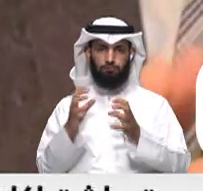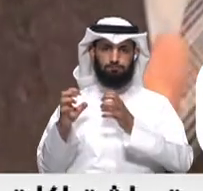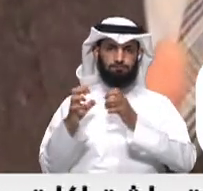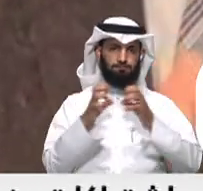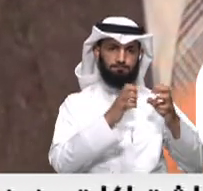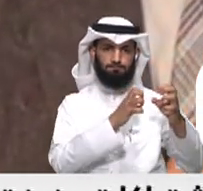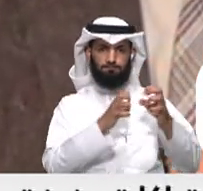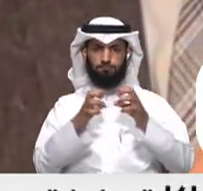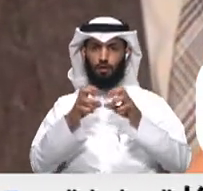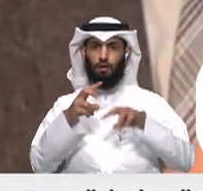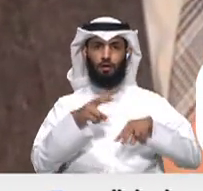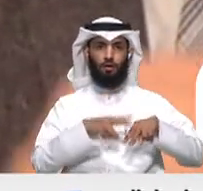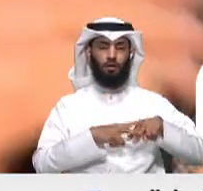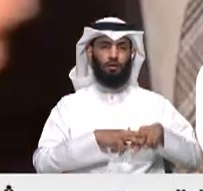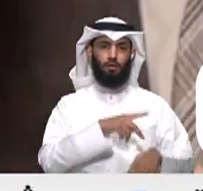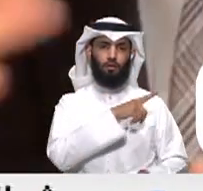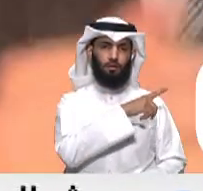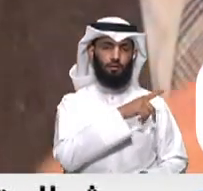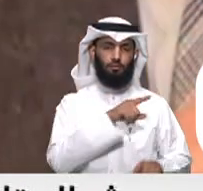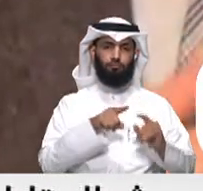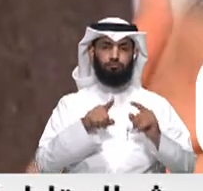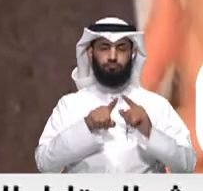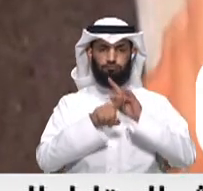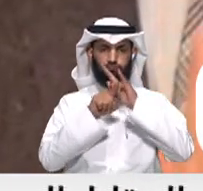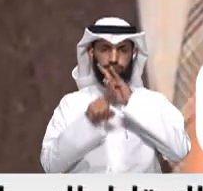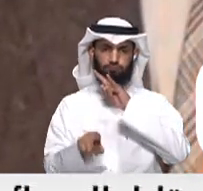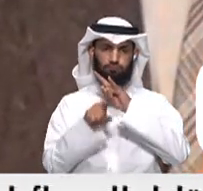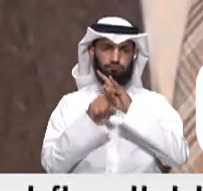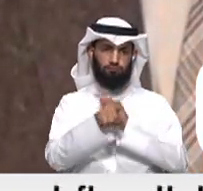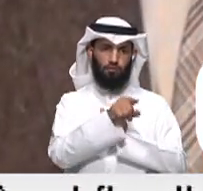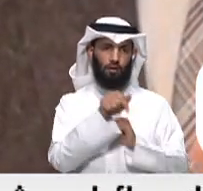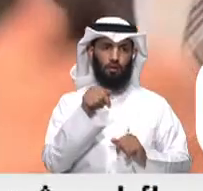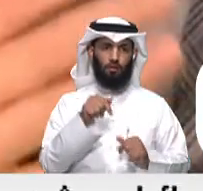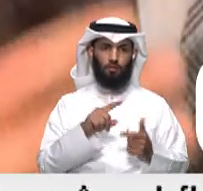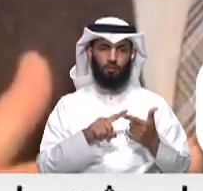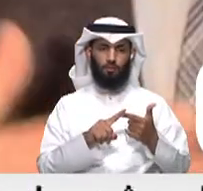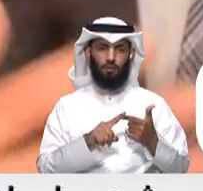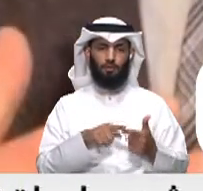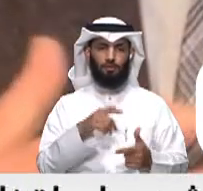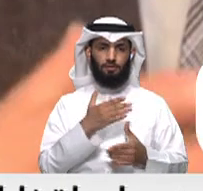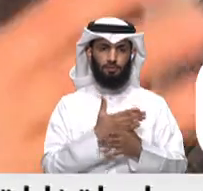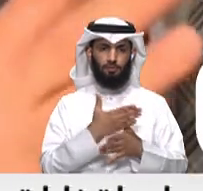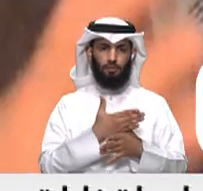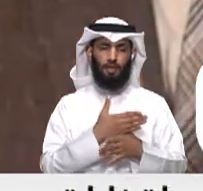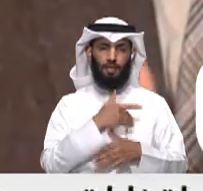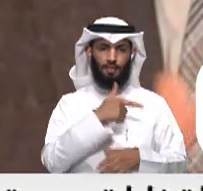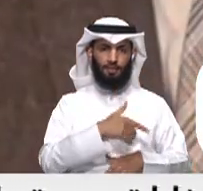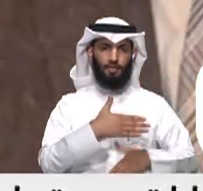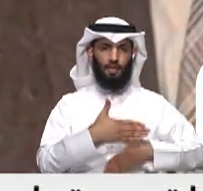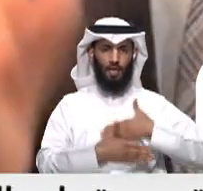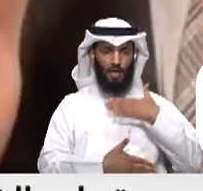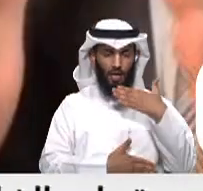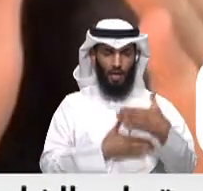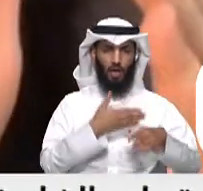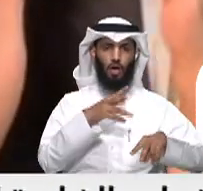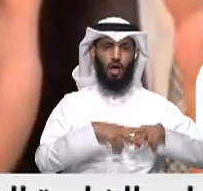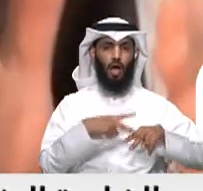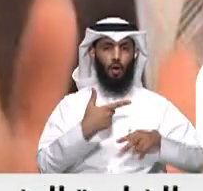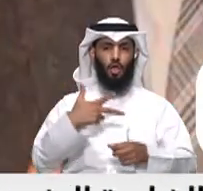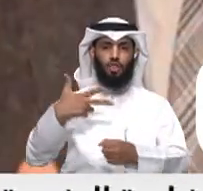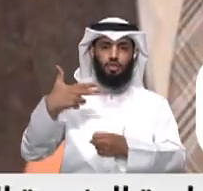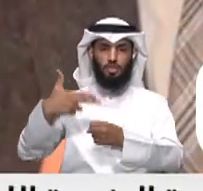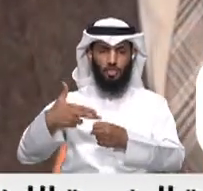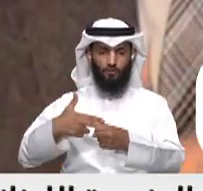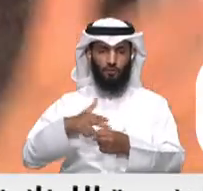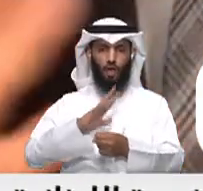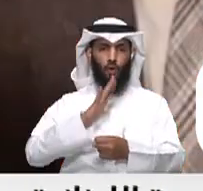الإسرائيلية، حيث أن الجميع كان يعتقد بأن الكيان الصهيوني عندما يوجه ضربة فإنه سيستهدف مواقع نفطية أو مواقع